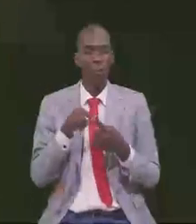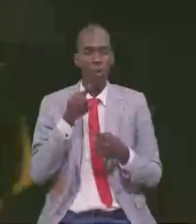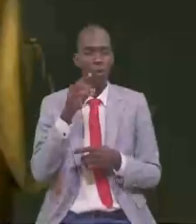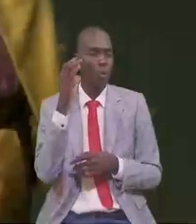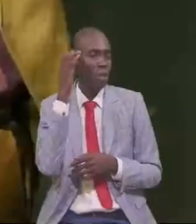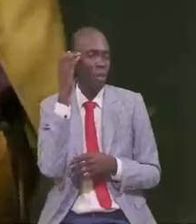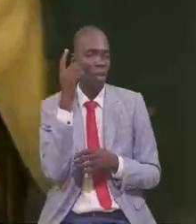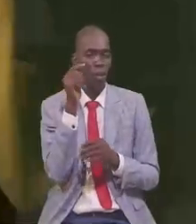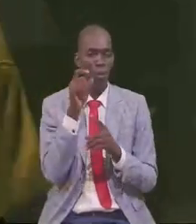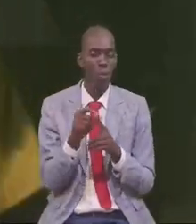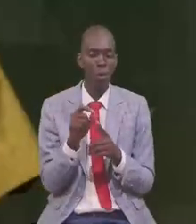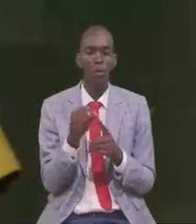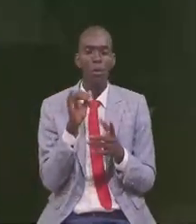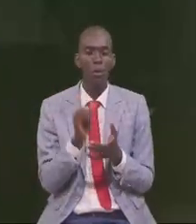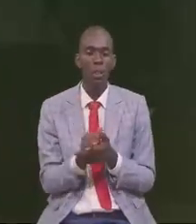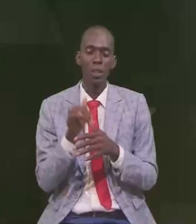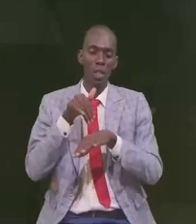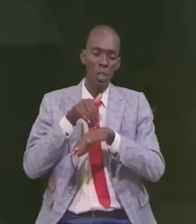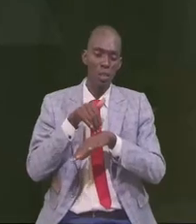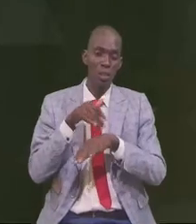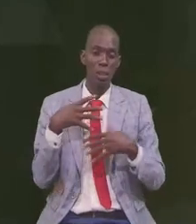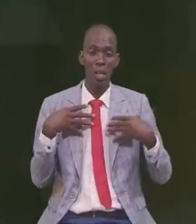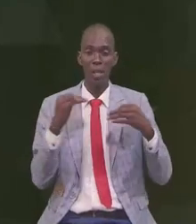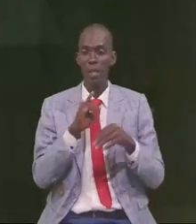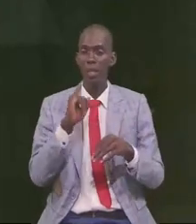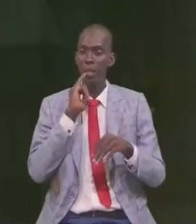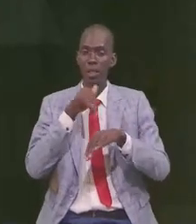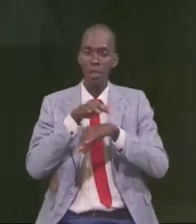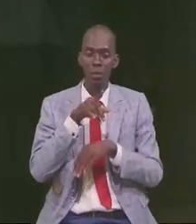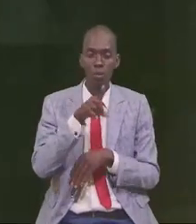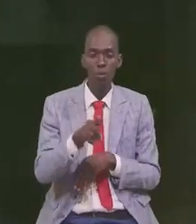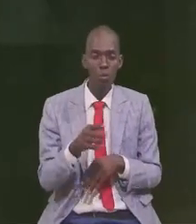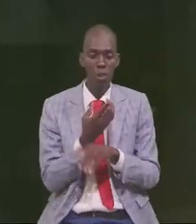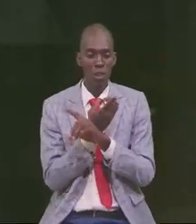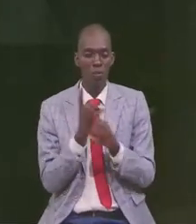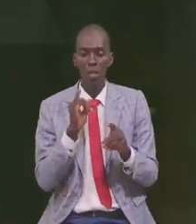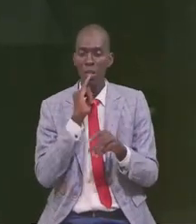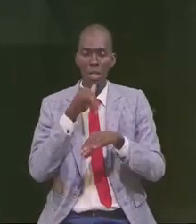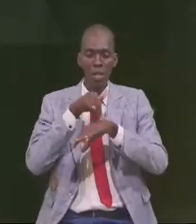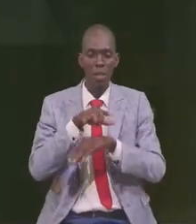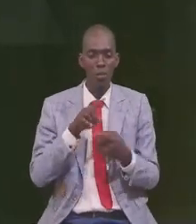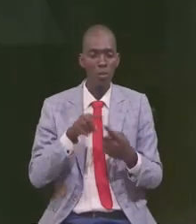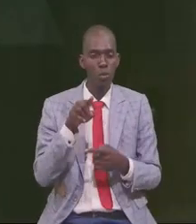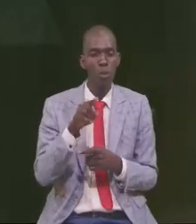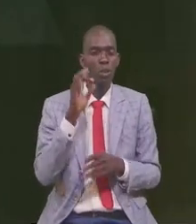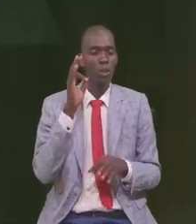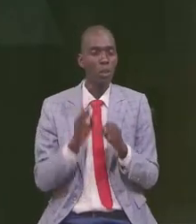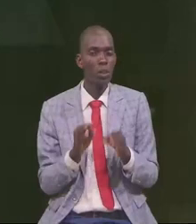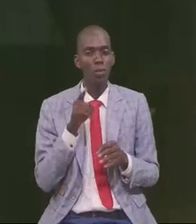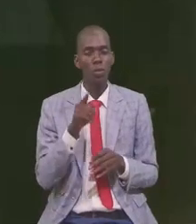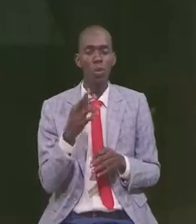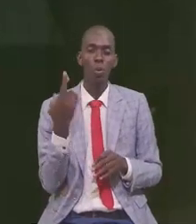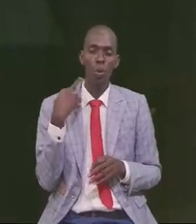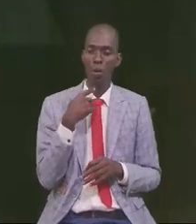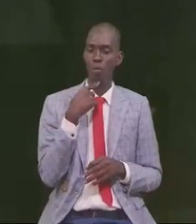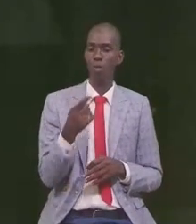la guérison vous est envoyée, que la délivrance vous est envoyée, et vous dites, oh, si je ne pouvais pas marcher avant, je